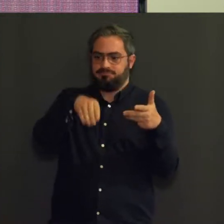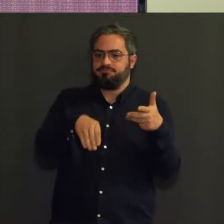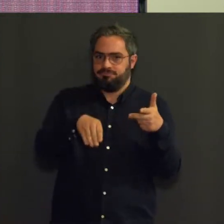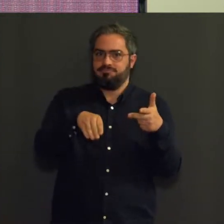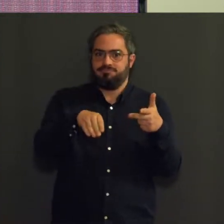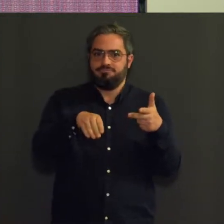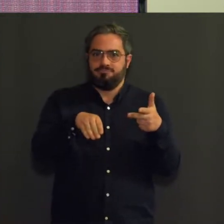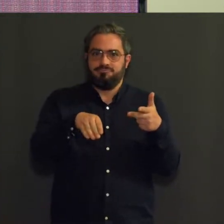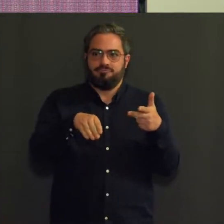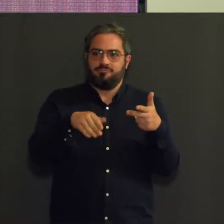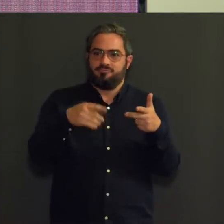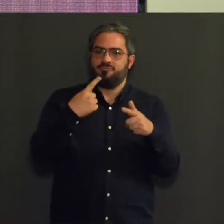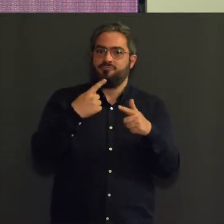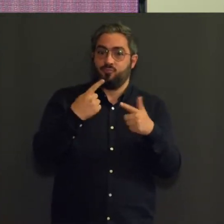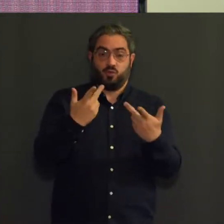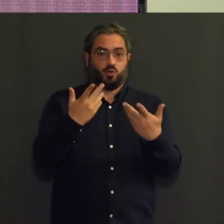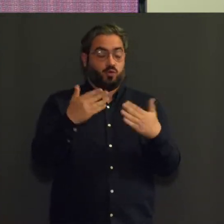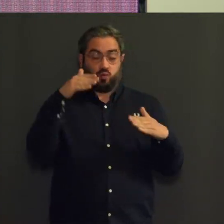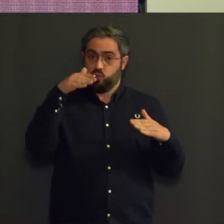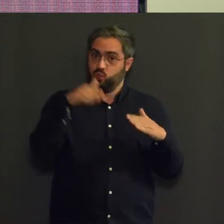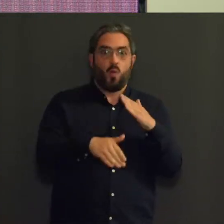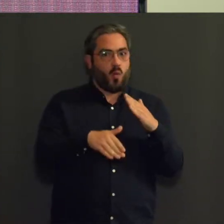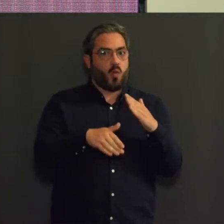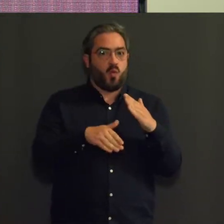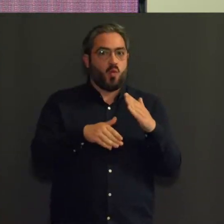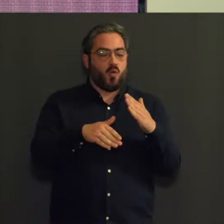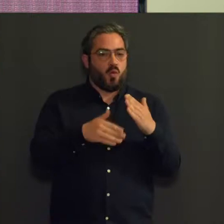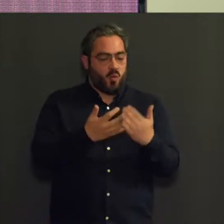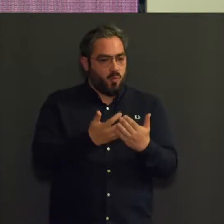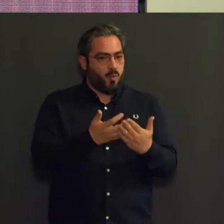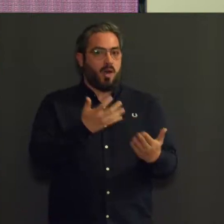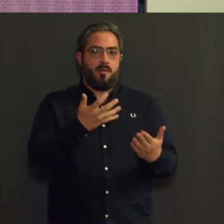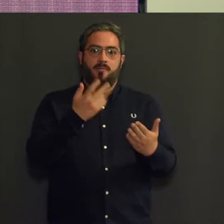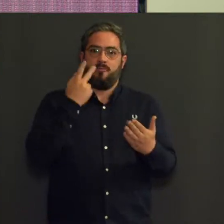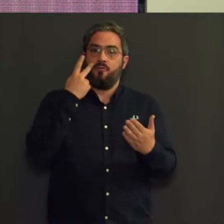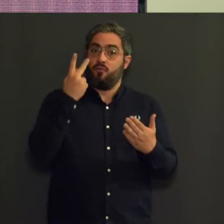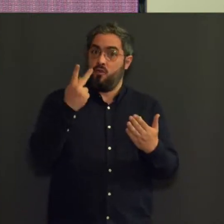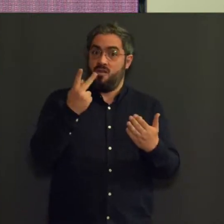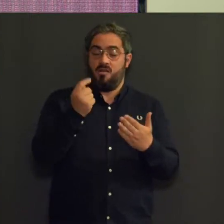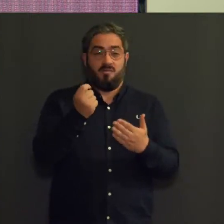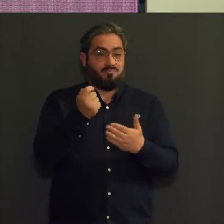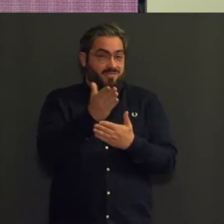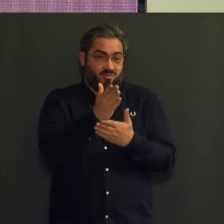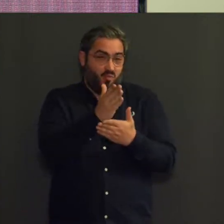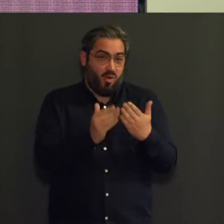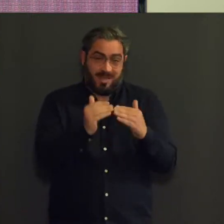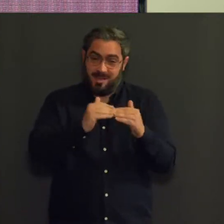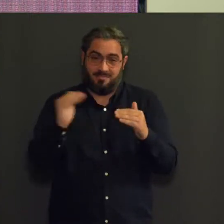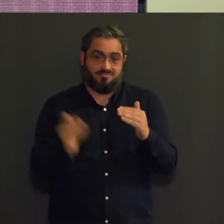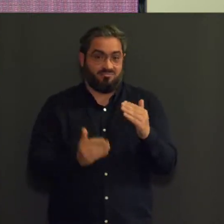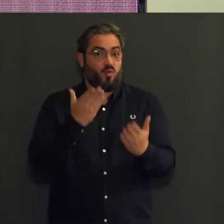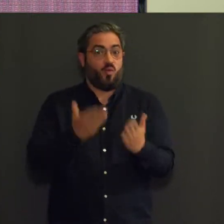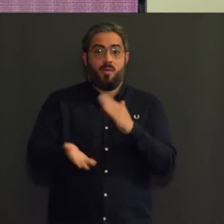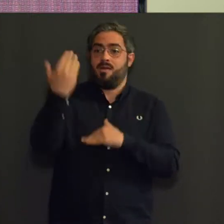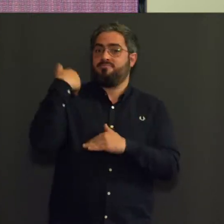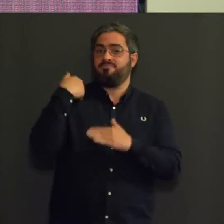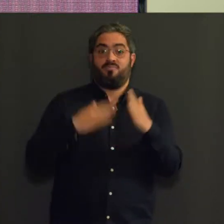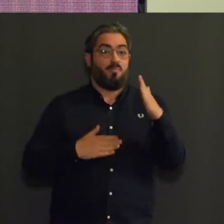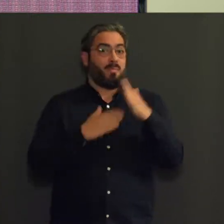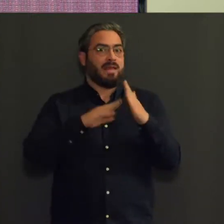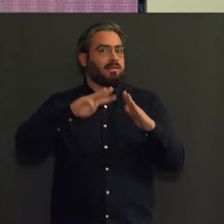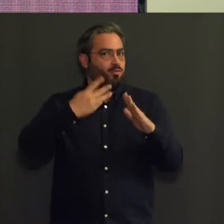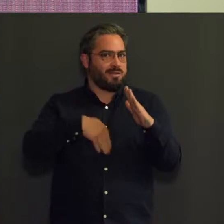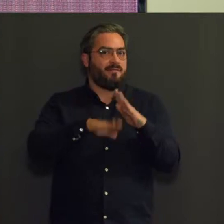diminuer et de manière tellement significative qu'ils ont diminué de moitié par rapport au pic de la 3e